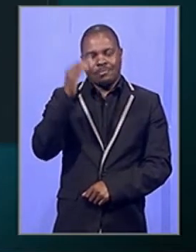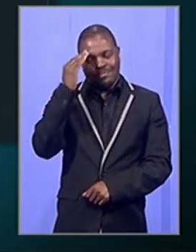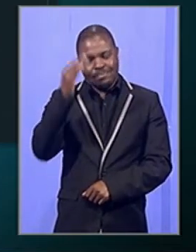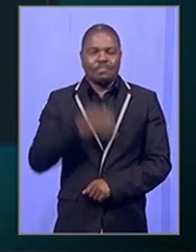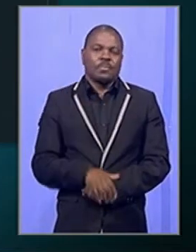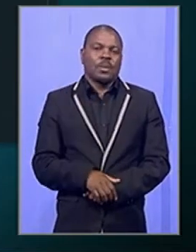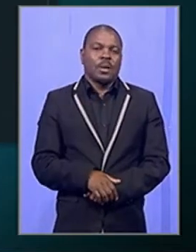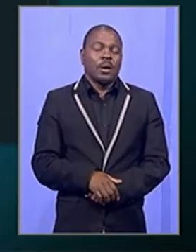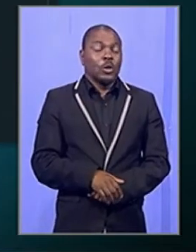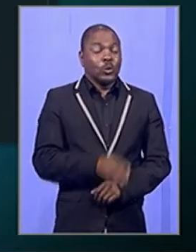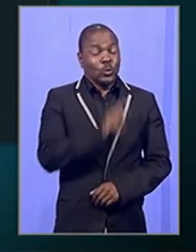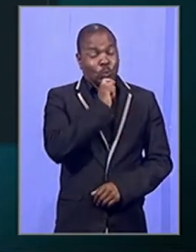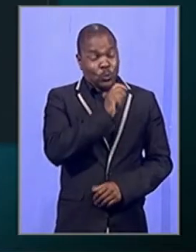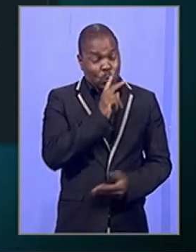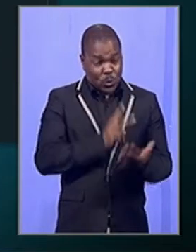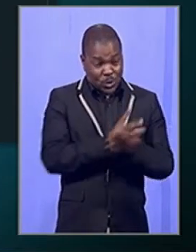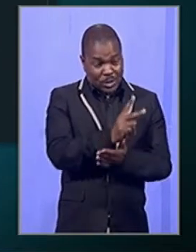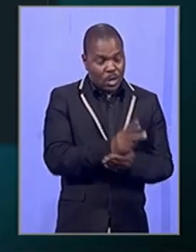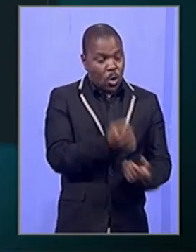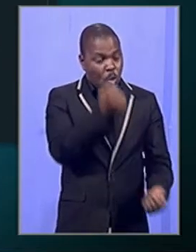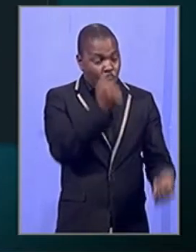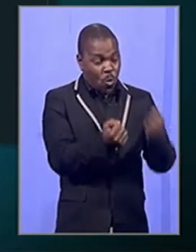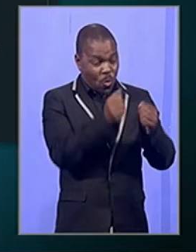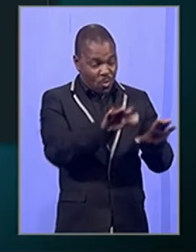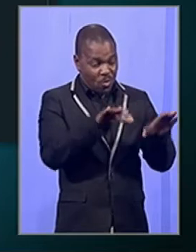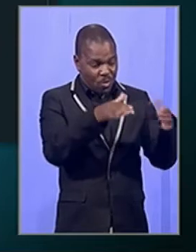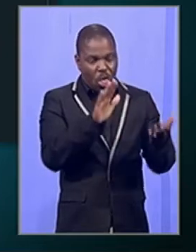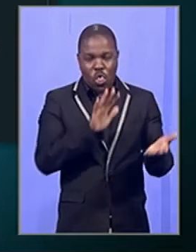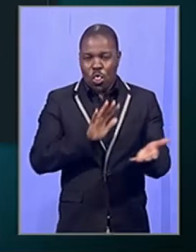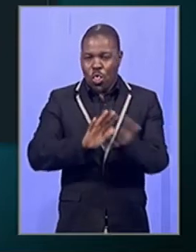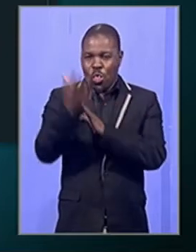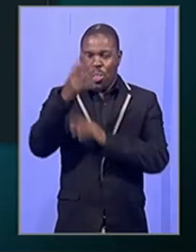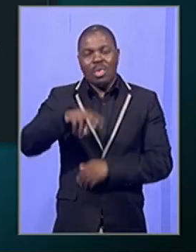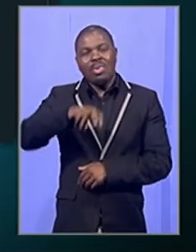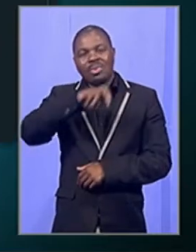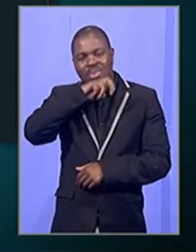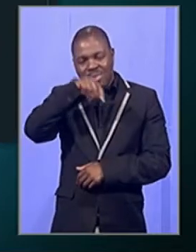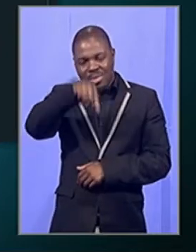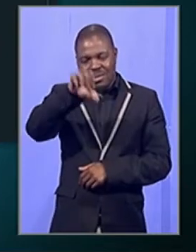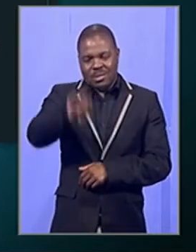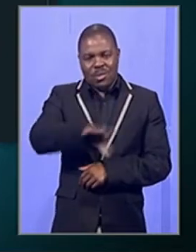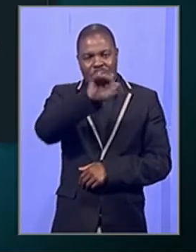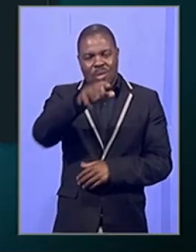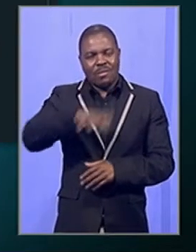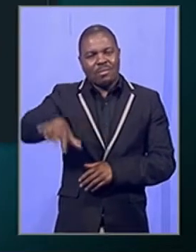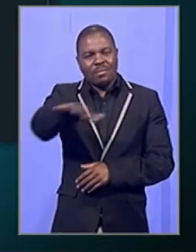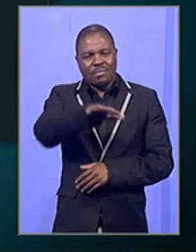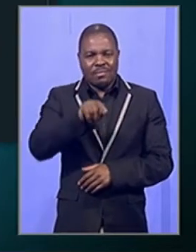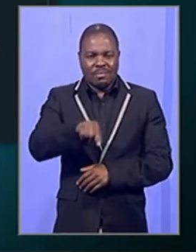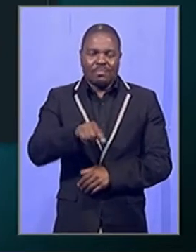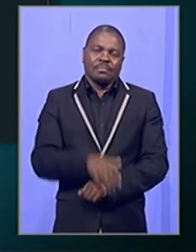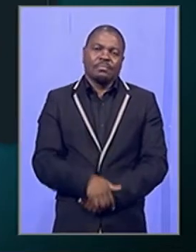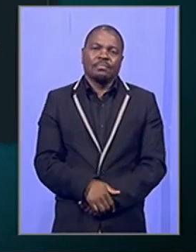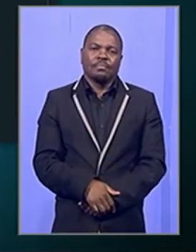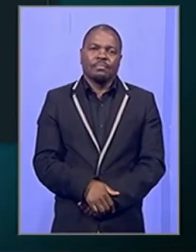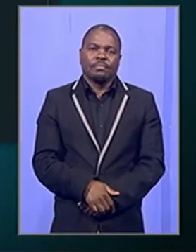nnete dikgorokgolo tša tsheko ke tšona di senyago boetapele bja magoši ka mo Afrika Borwa.